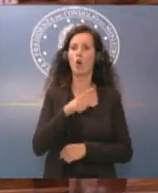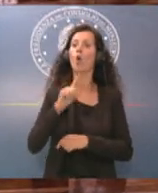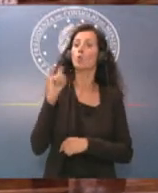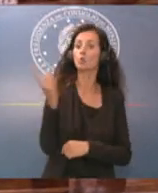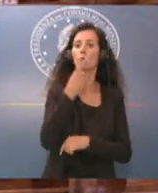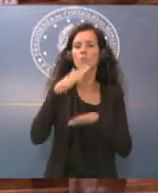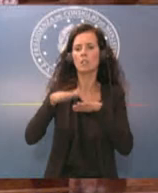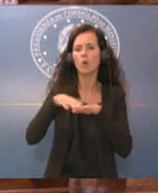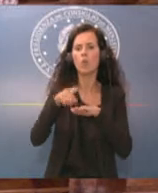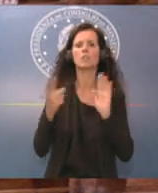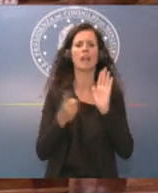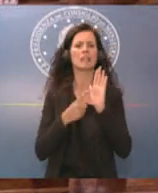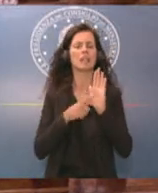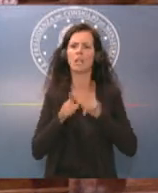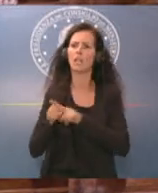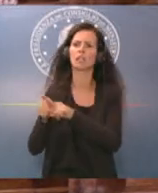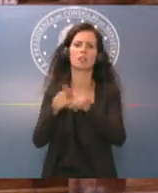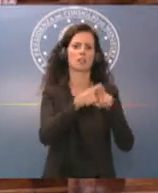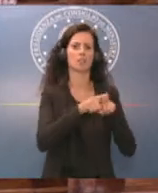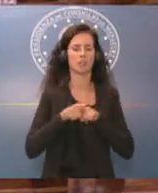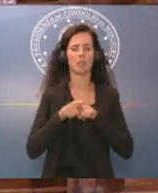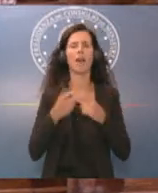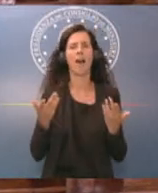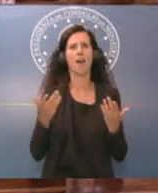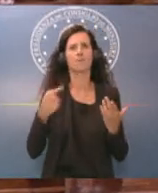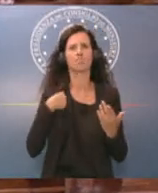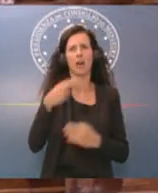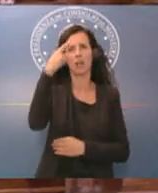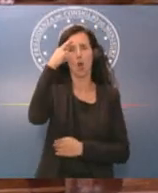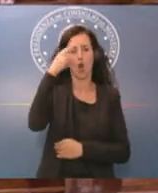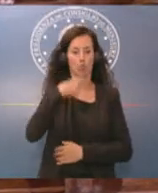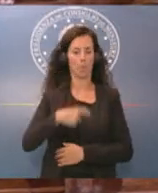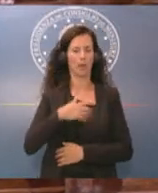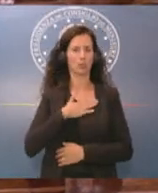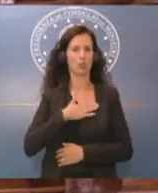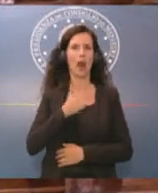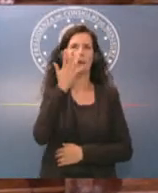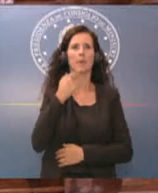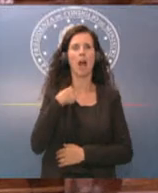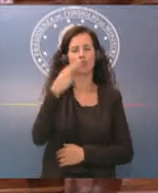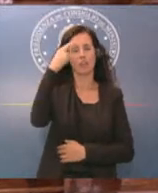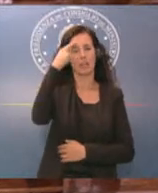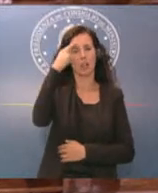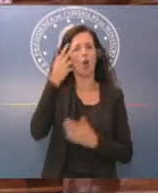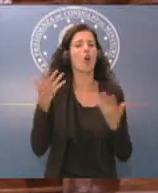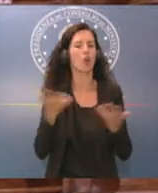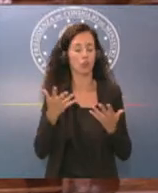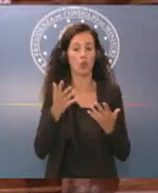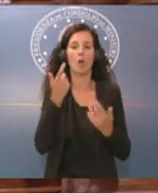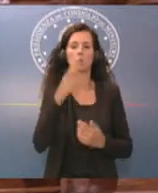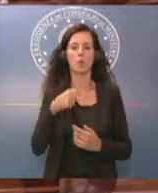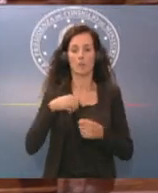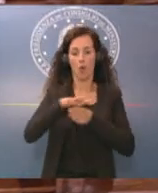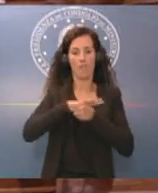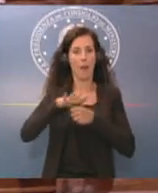mi piace pensare, questo è un ricordo personale, io vengo appunto da una famiglia in cui mio